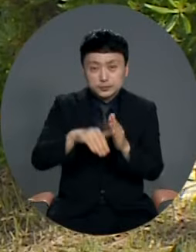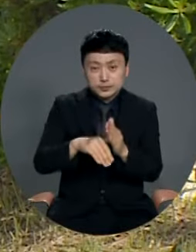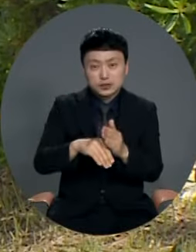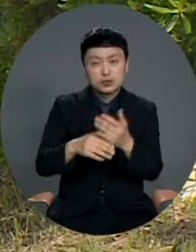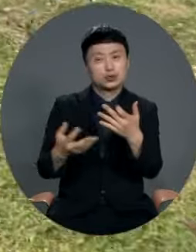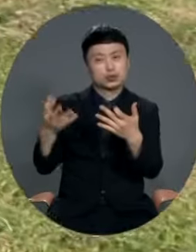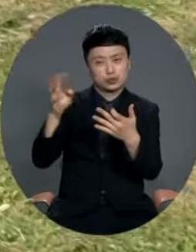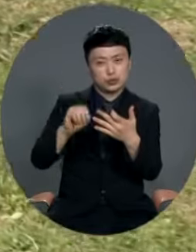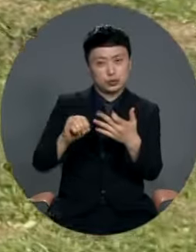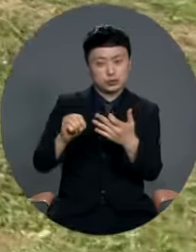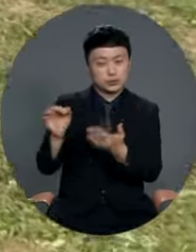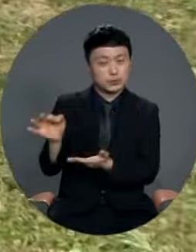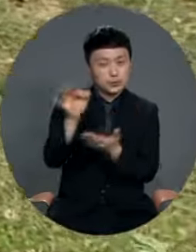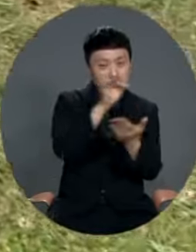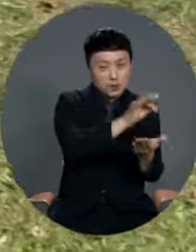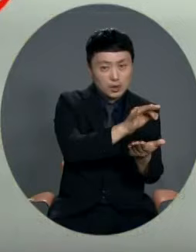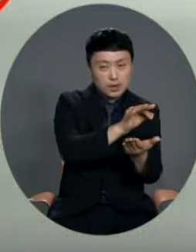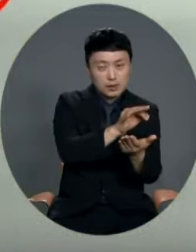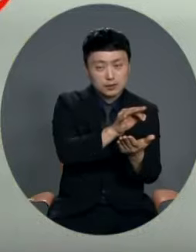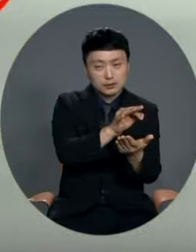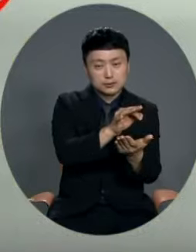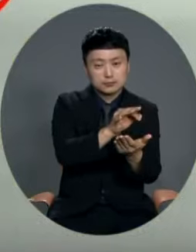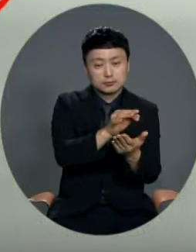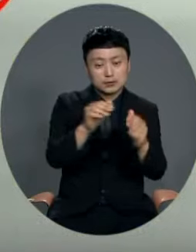19억원이상을받은최씨를사기혐의로형사고발했다.